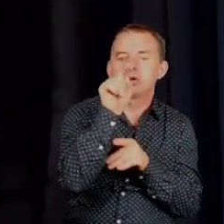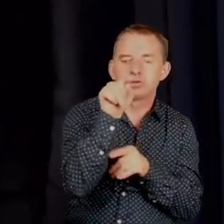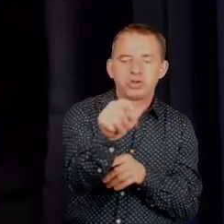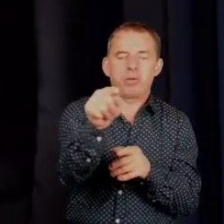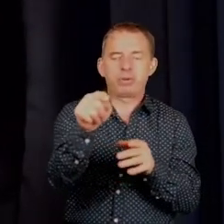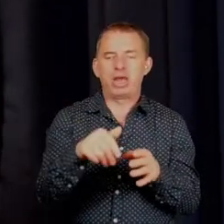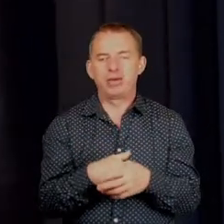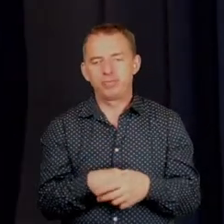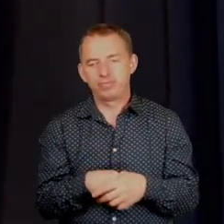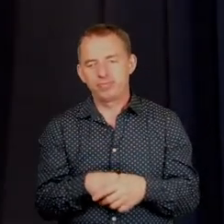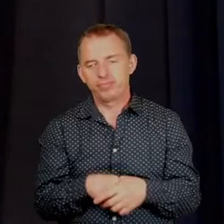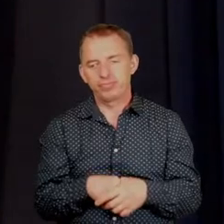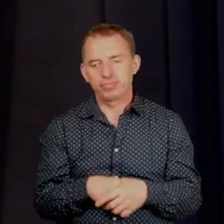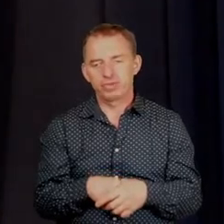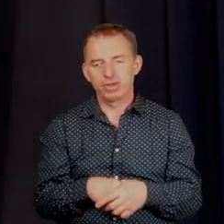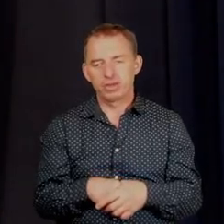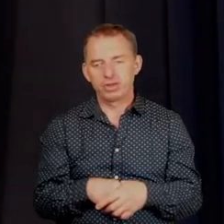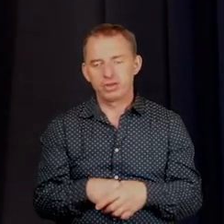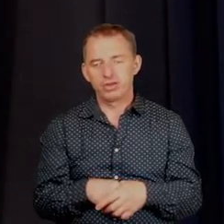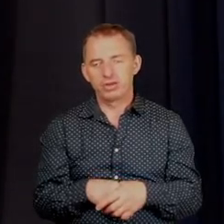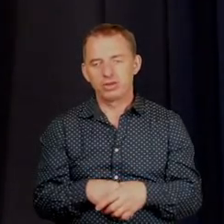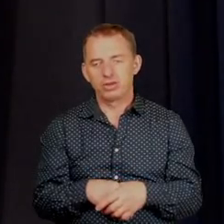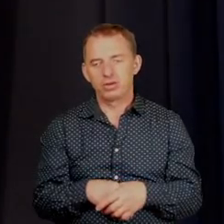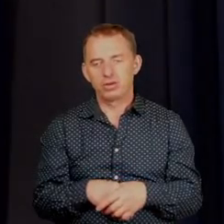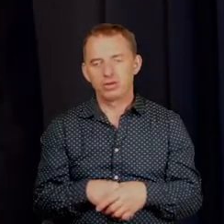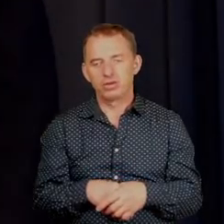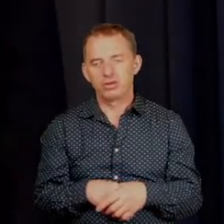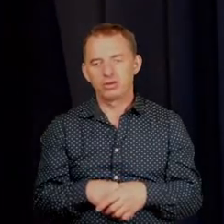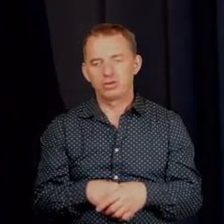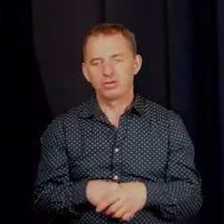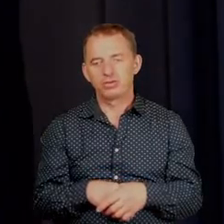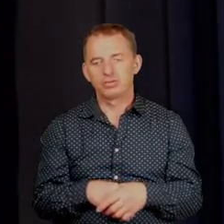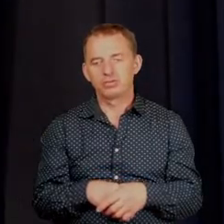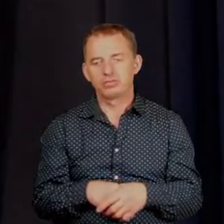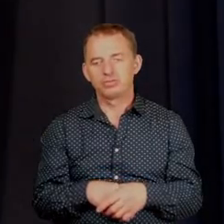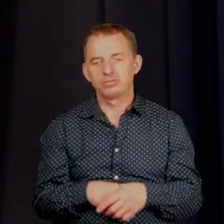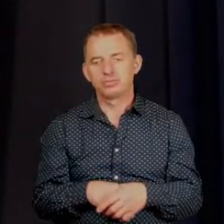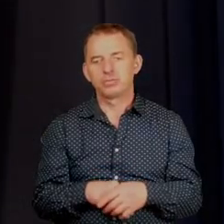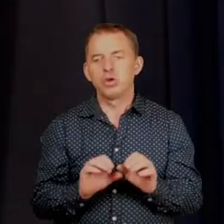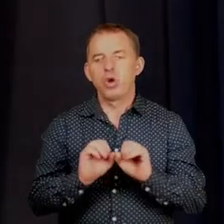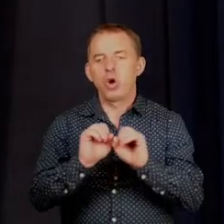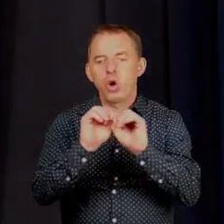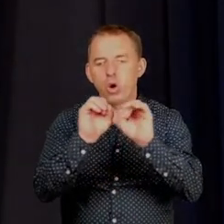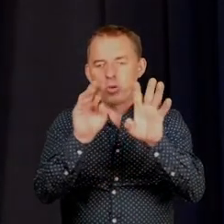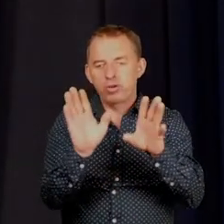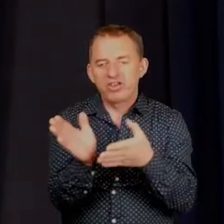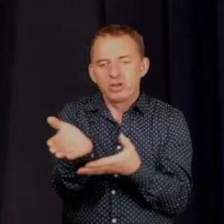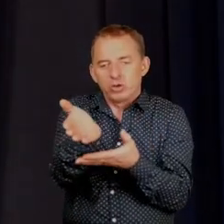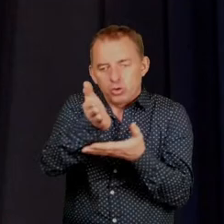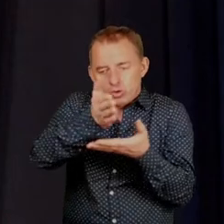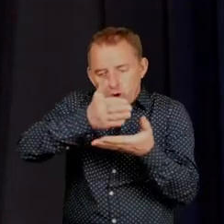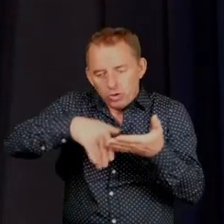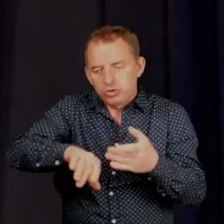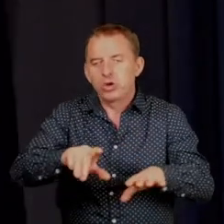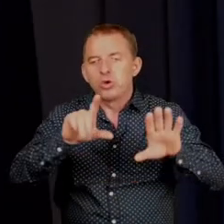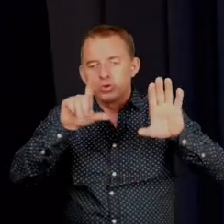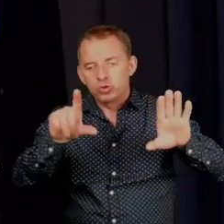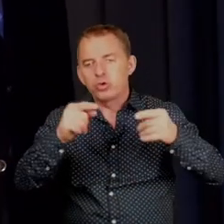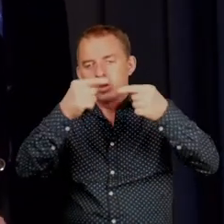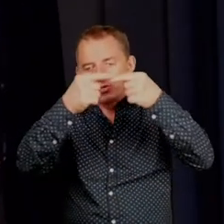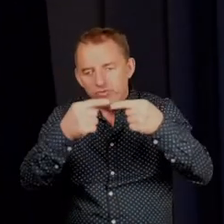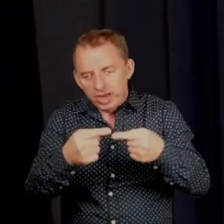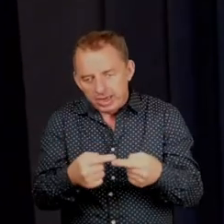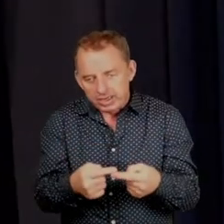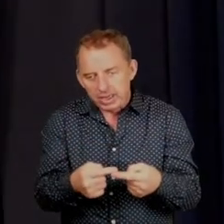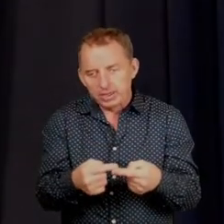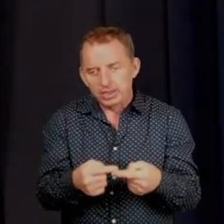Revelation chapter 7 echoes this thought as well in verse 8 and 14. Objawienie rozdział 7 i wersety tam